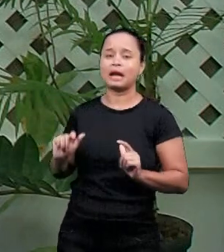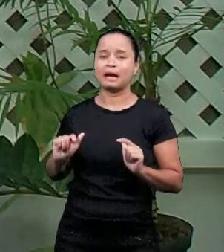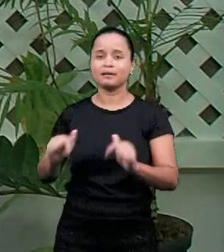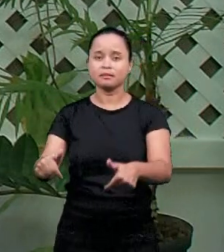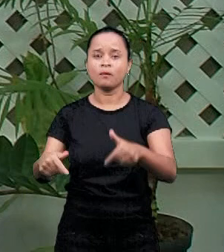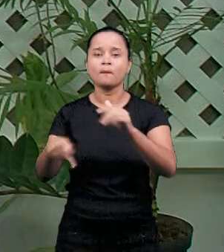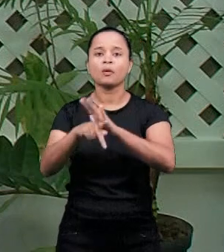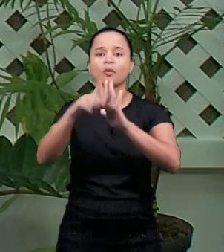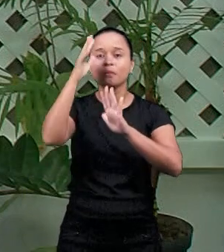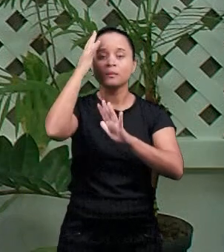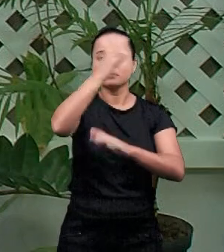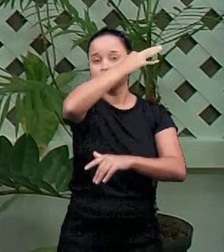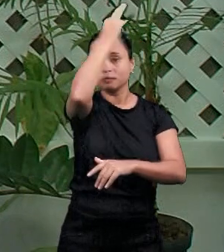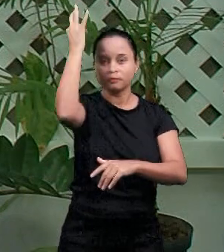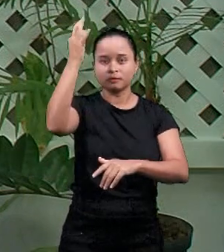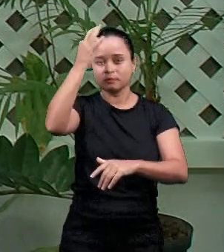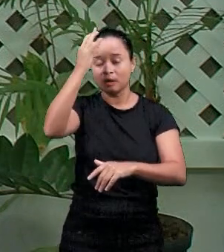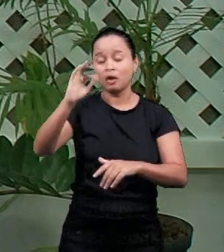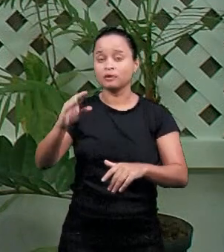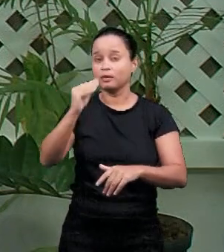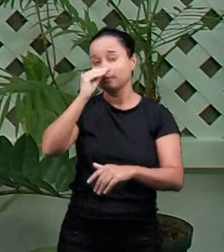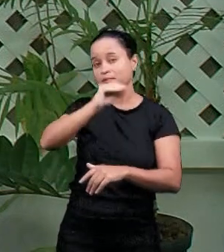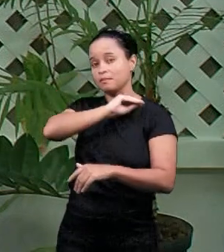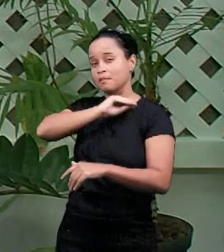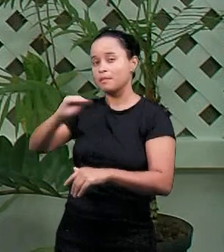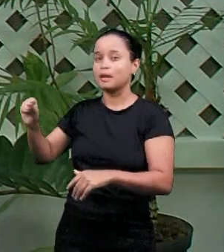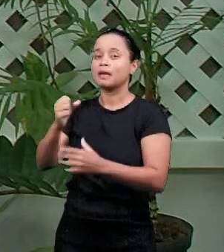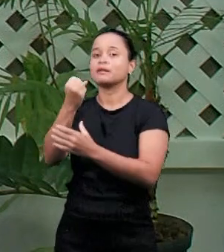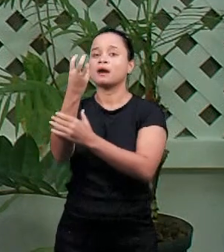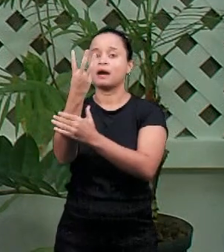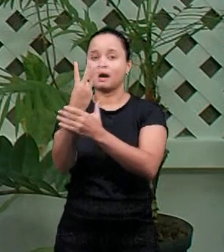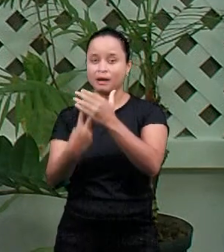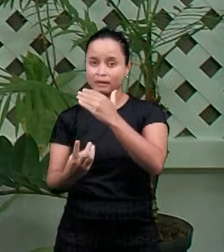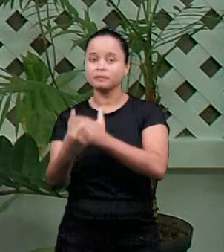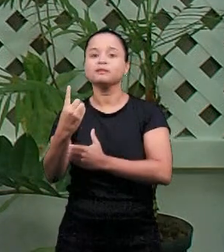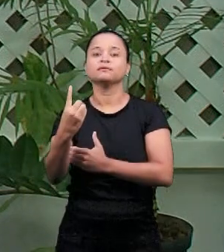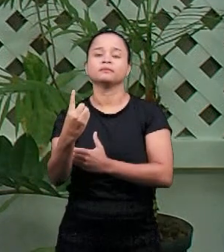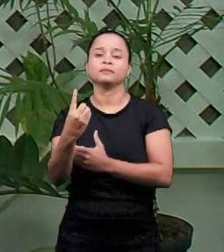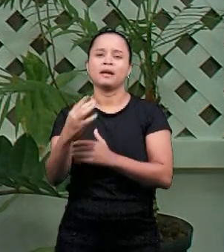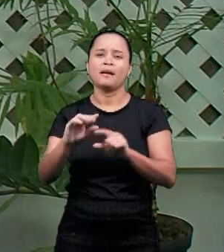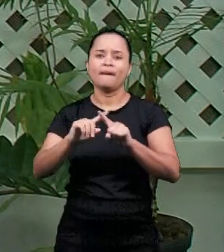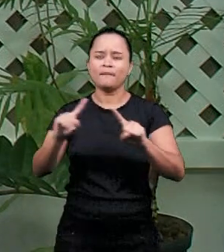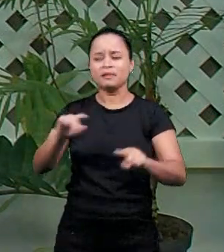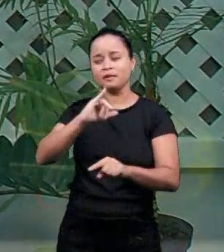Il renie la Trinité. Mais il ne dit pas cela. Il cache qu'il renie.